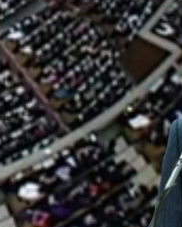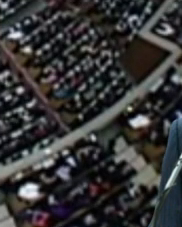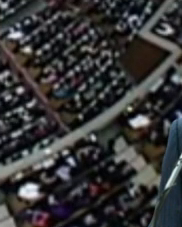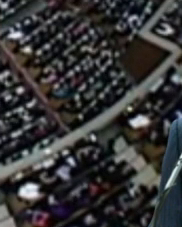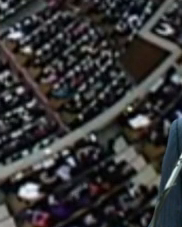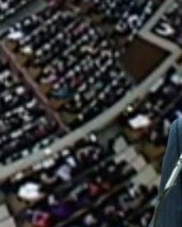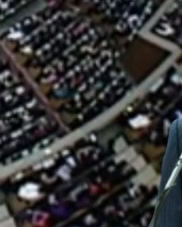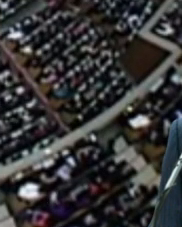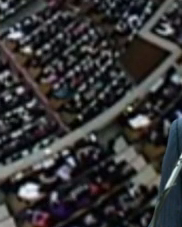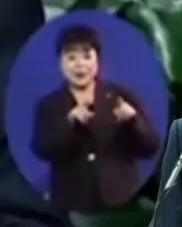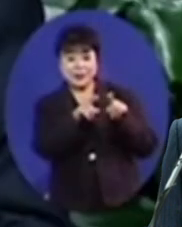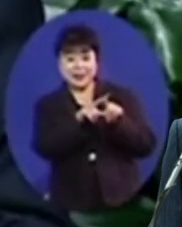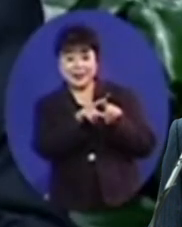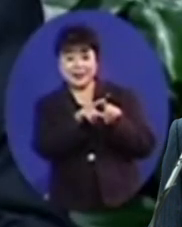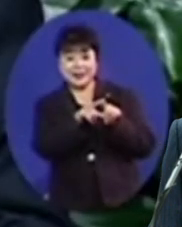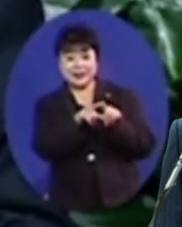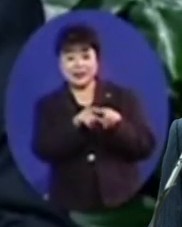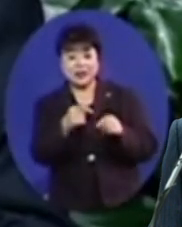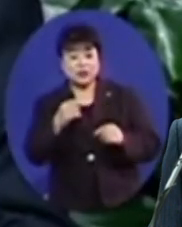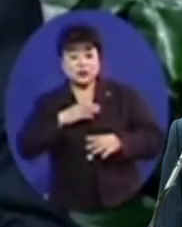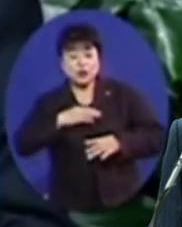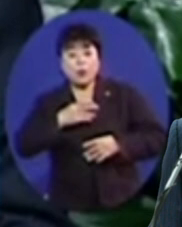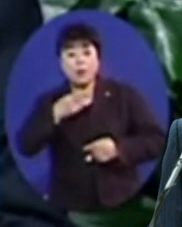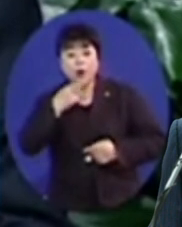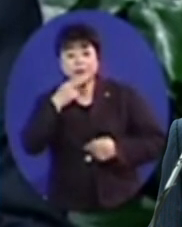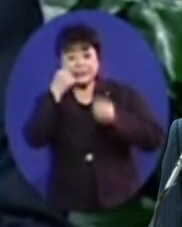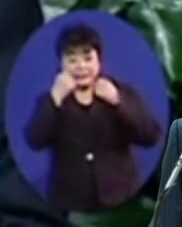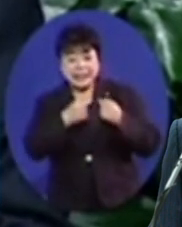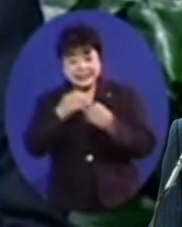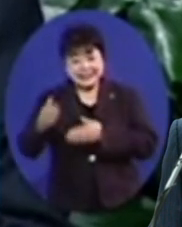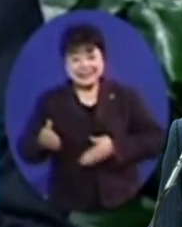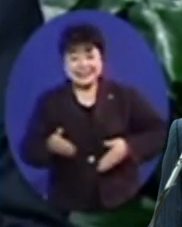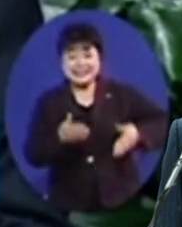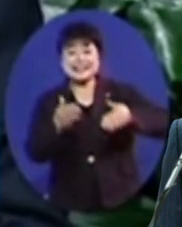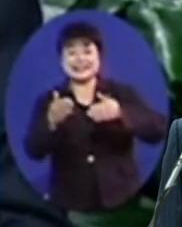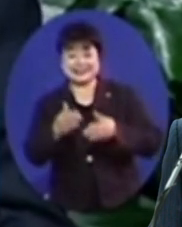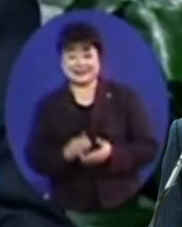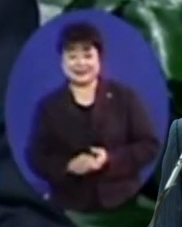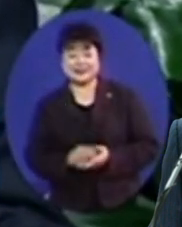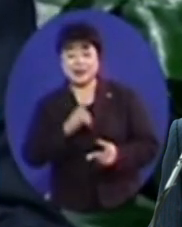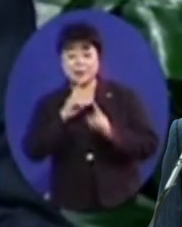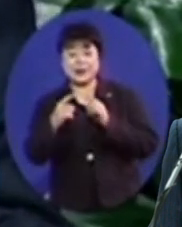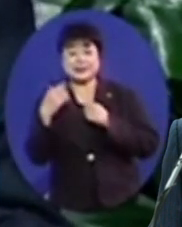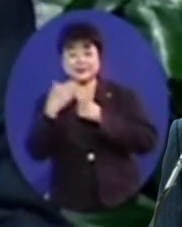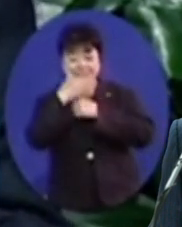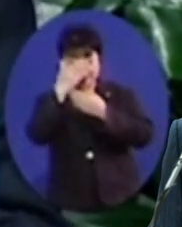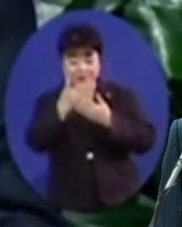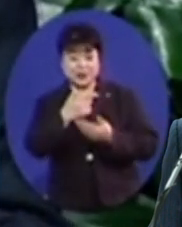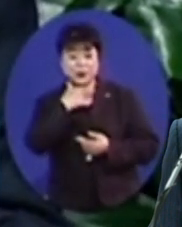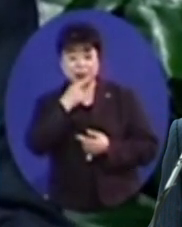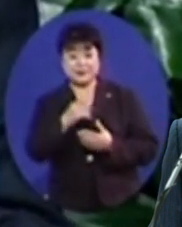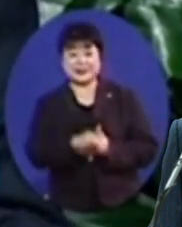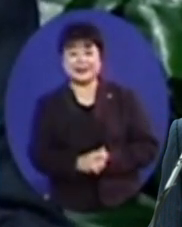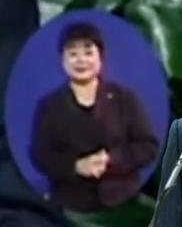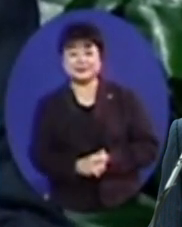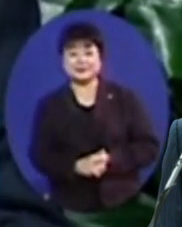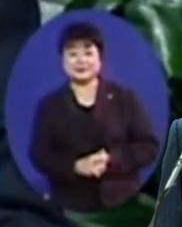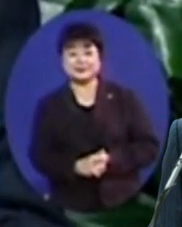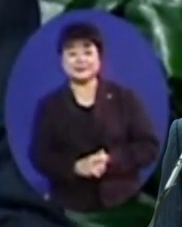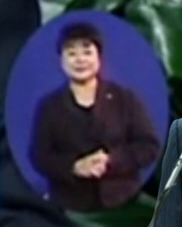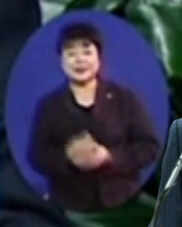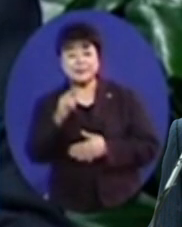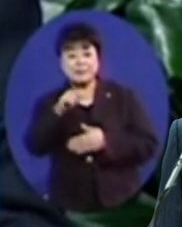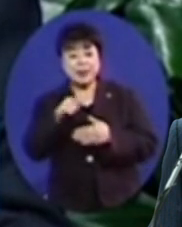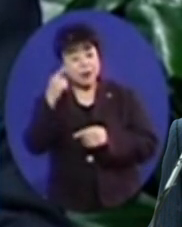오늘 저는 여러분과 함께 두려움 없이 사는 길이란 제목으로 말씀을 나누고자 합니다.